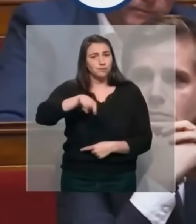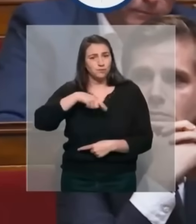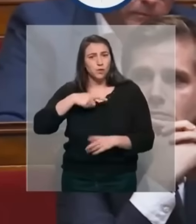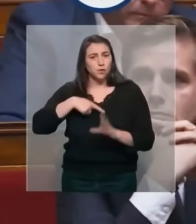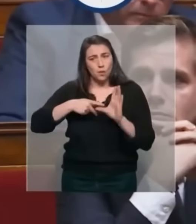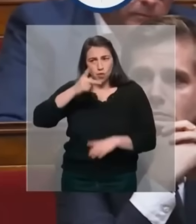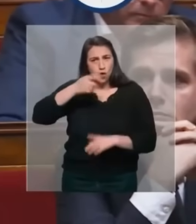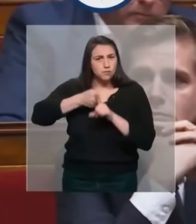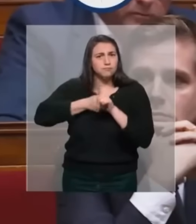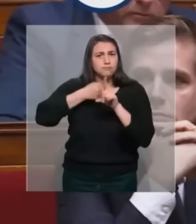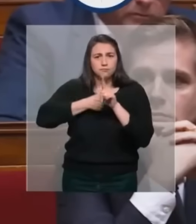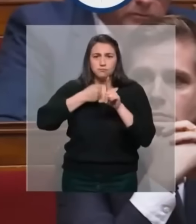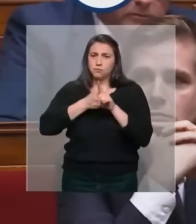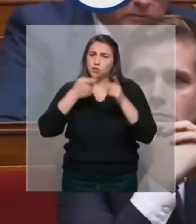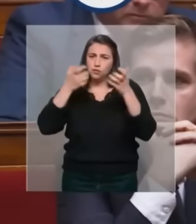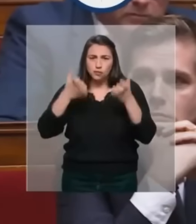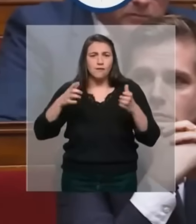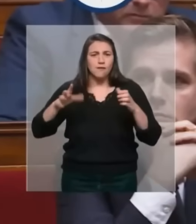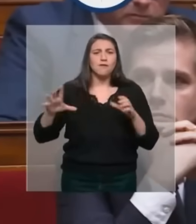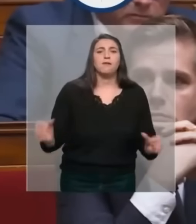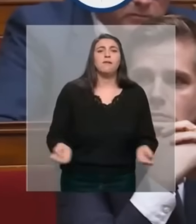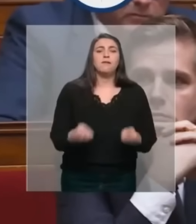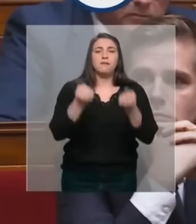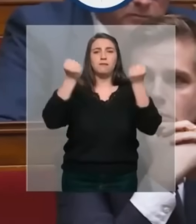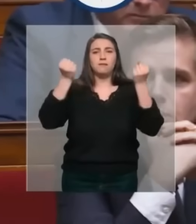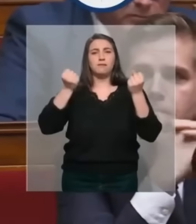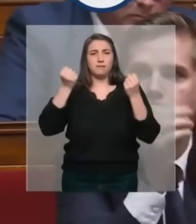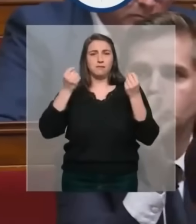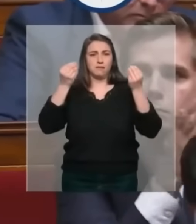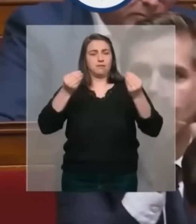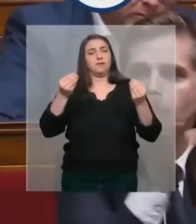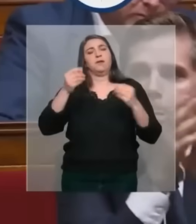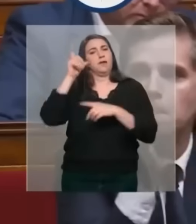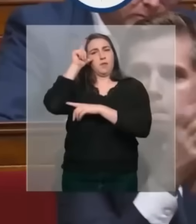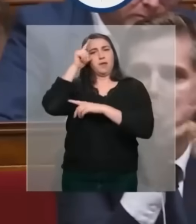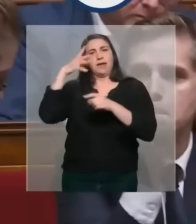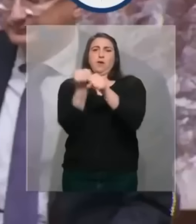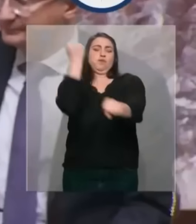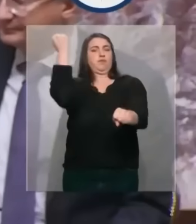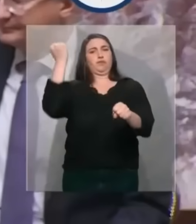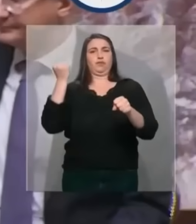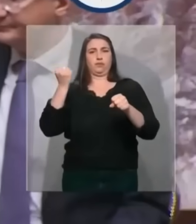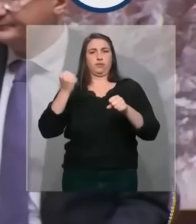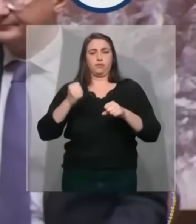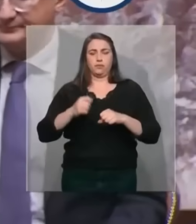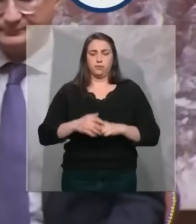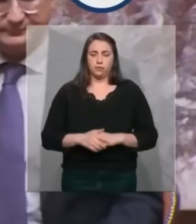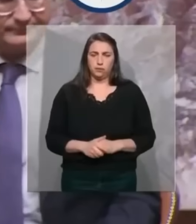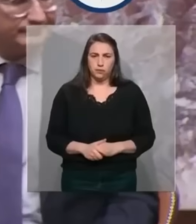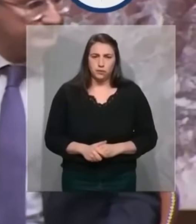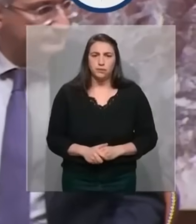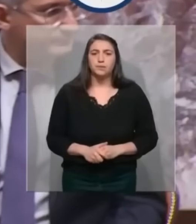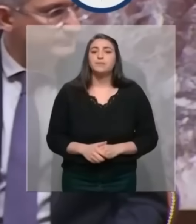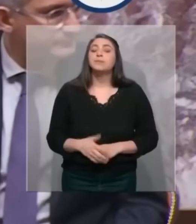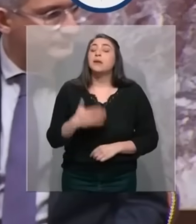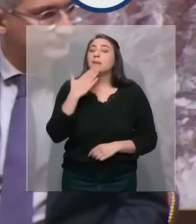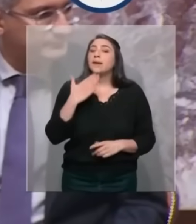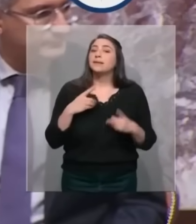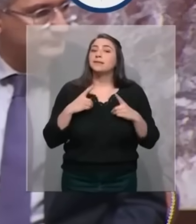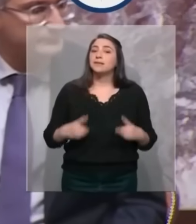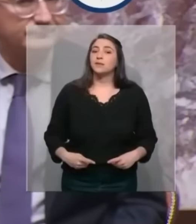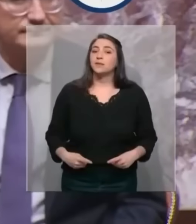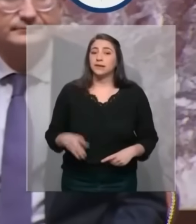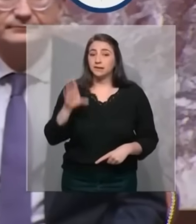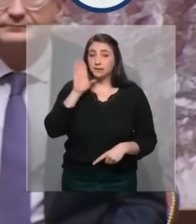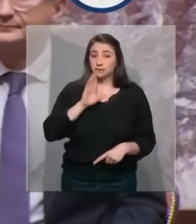vous à faire gagner la République et à lutter contre l'antisémitiste je vous remercie madame la députée mes chers collègues un peu de